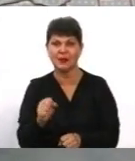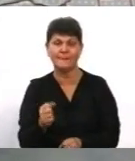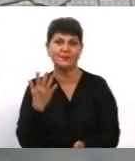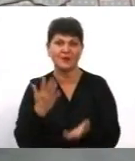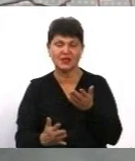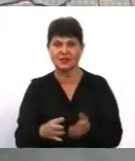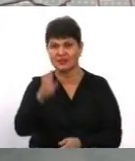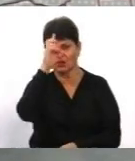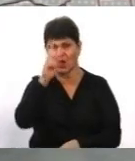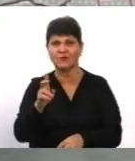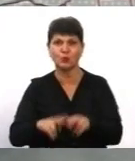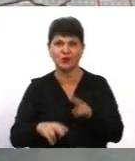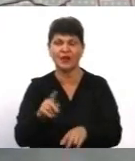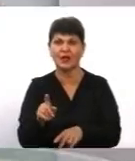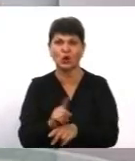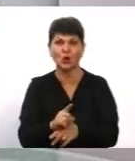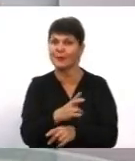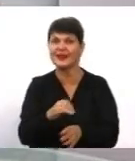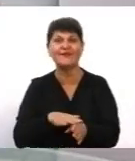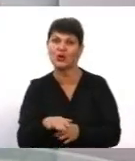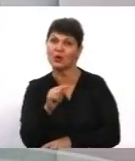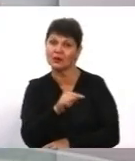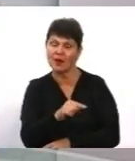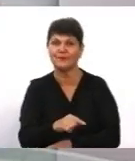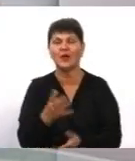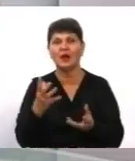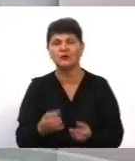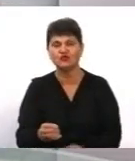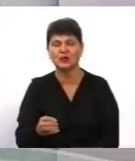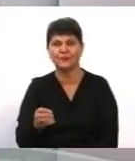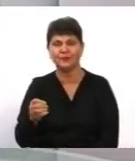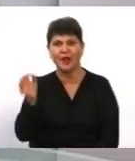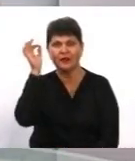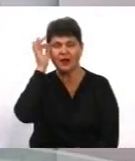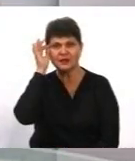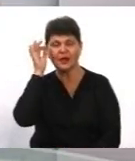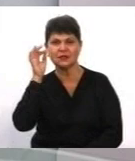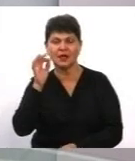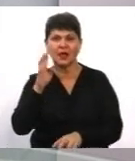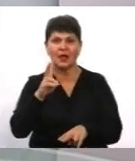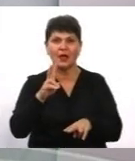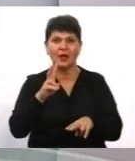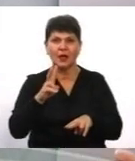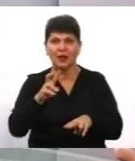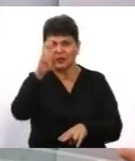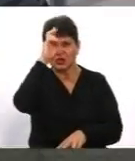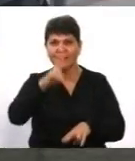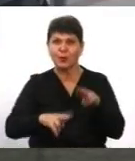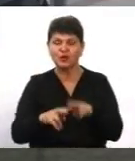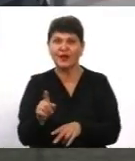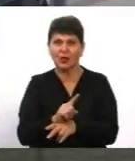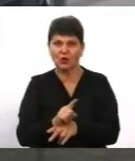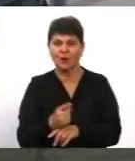норми, то вони не виконані. Ще раз нагадайте, за державними будівельними нормами ширина доріжки має бути? Наразі мінімум це